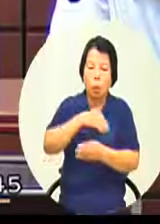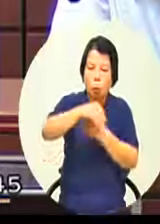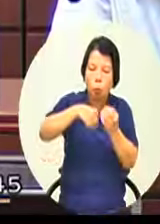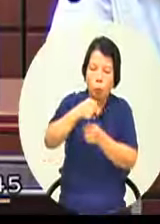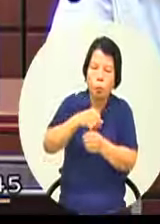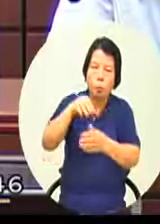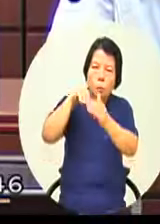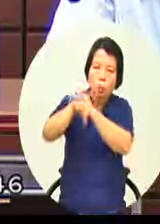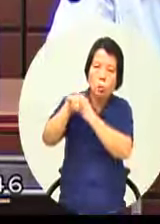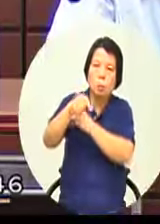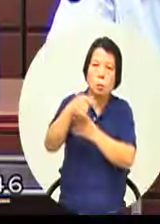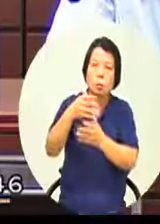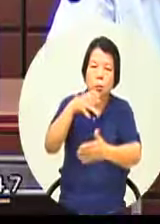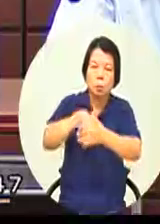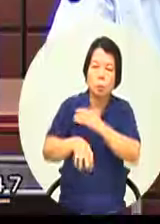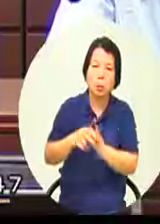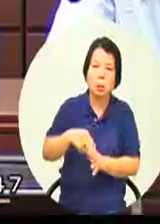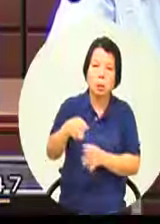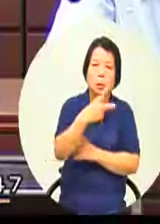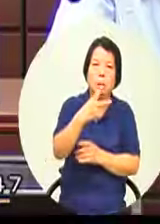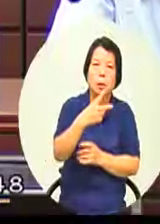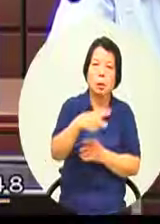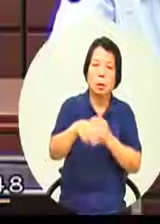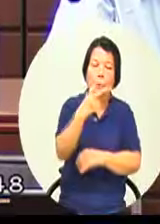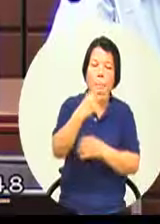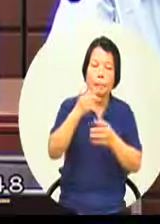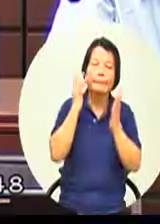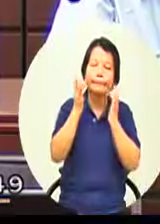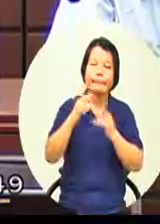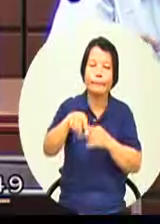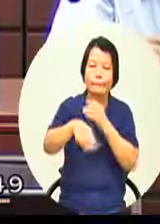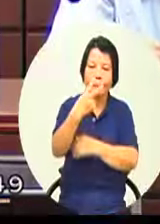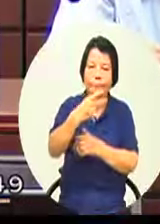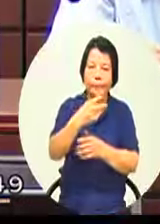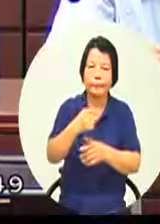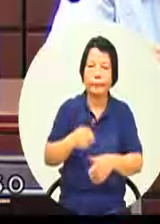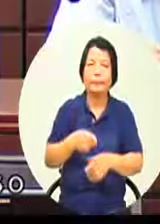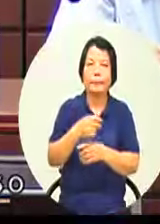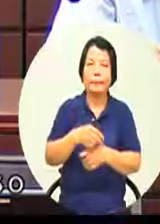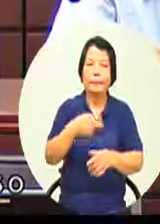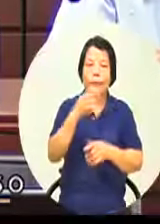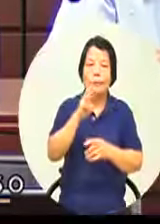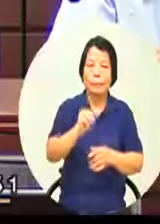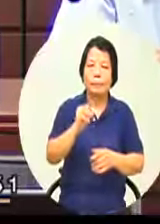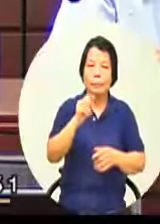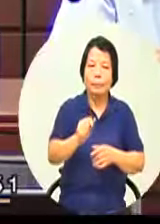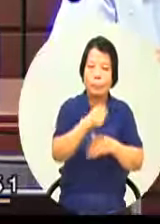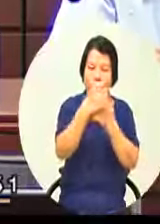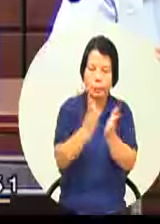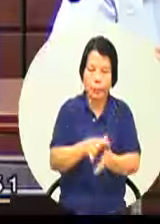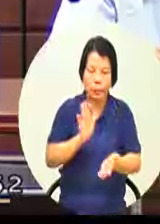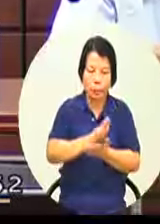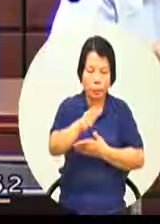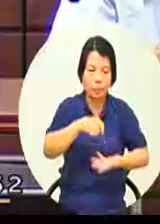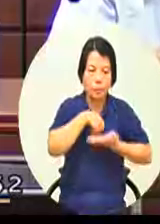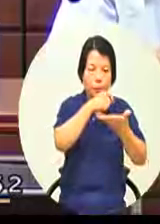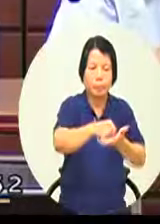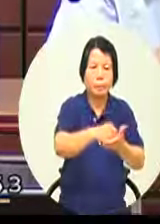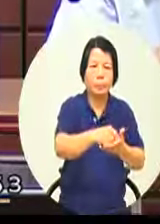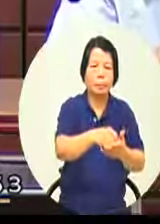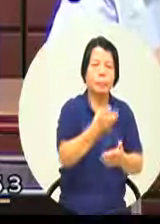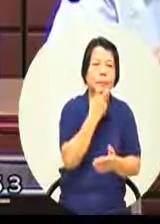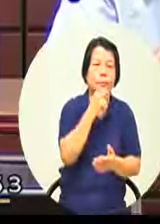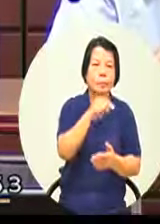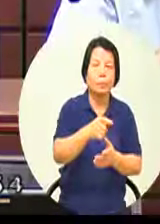它会当容纳差不多将近200吨的蔬菜而已。所以未来是毋是按两个当建议中央，所以讲把按高雄